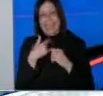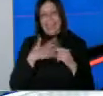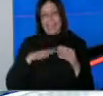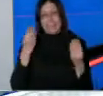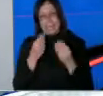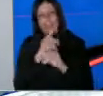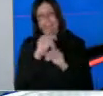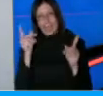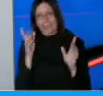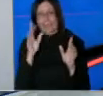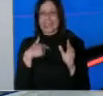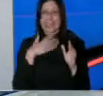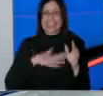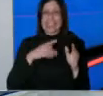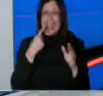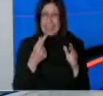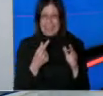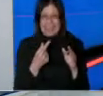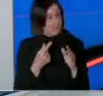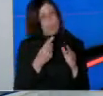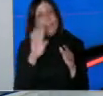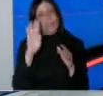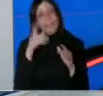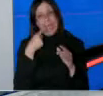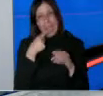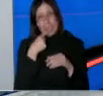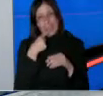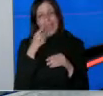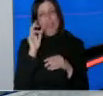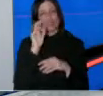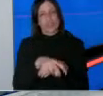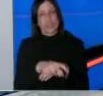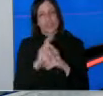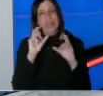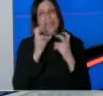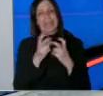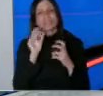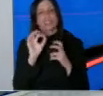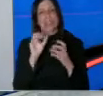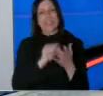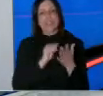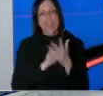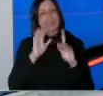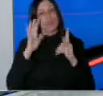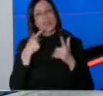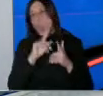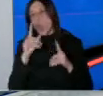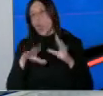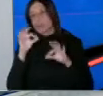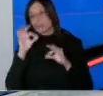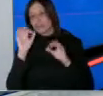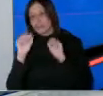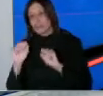אני, אבל לא משנה. רציתי להגיד, נתניהו אמר לאותה משתתפת בכנס של עיתון בשבע, הוא אמר לה, תשמעי, אם את לא מצביעה